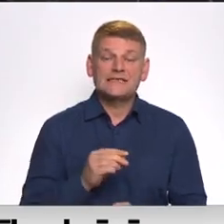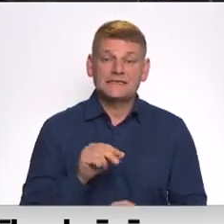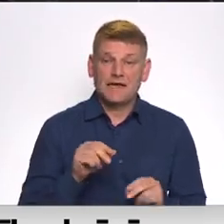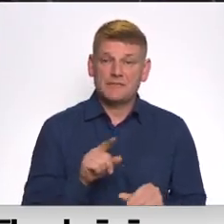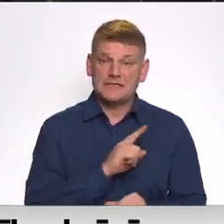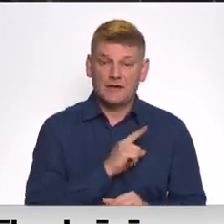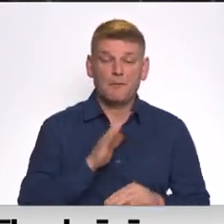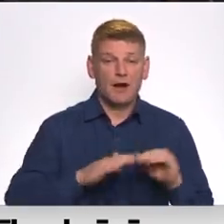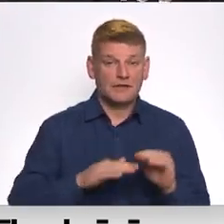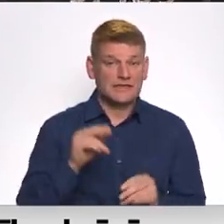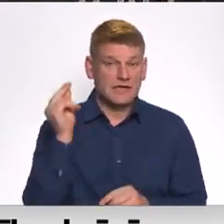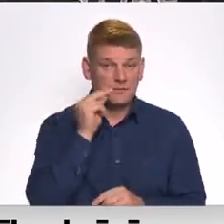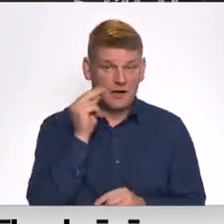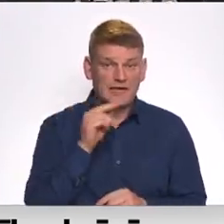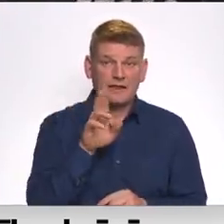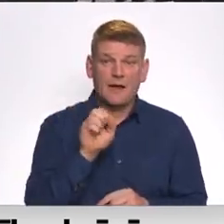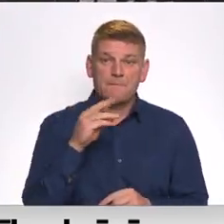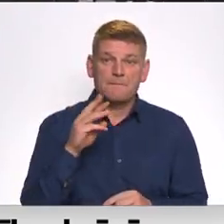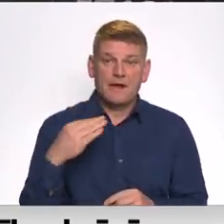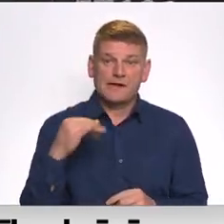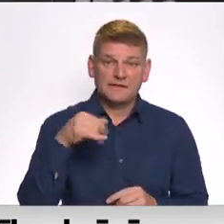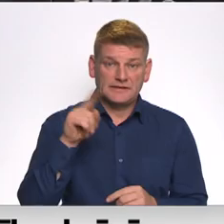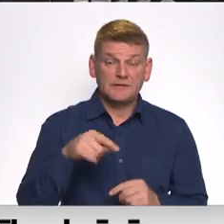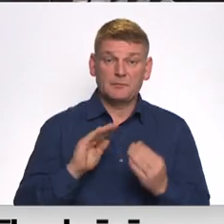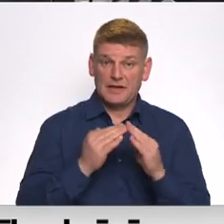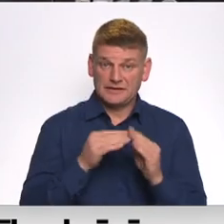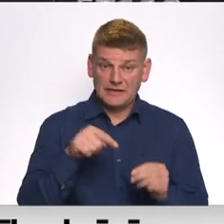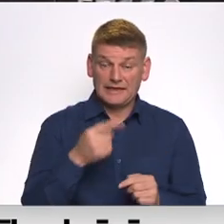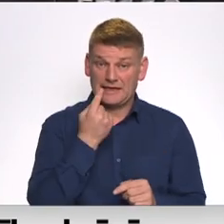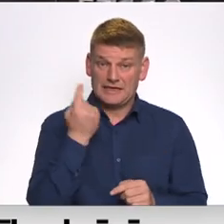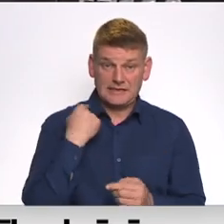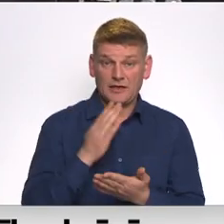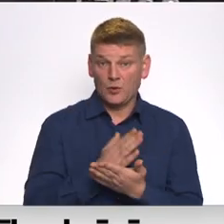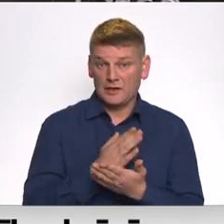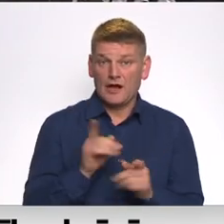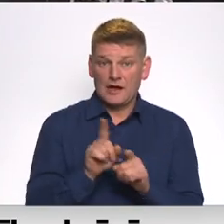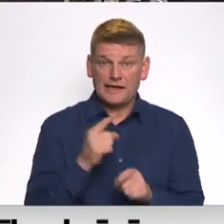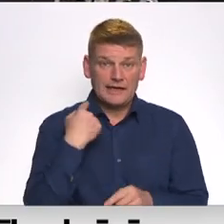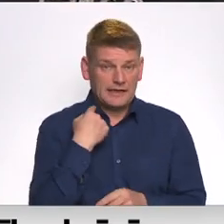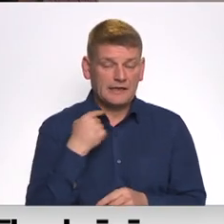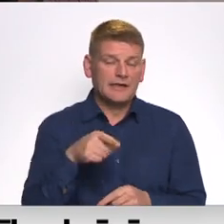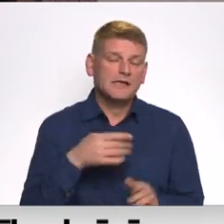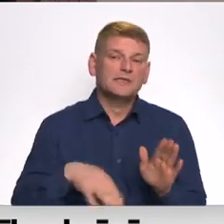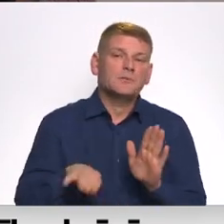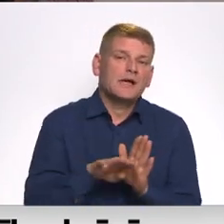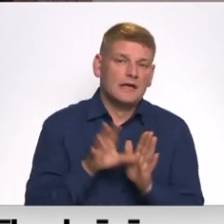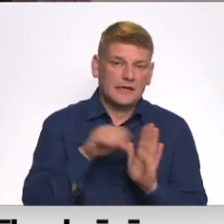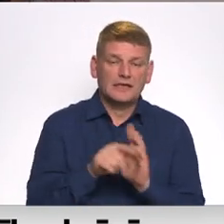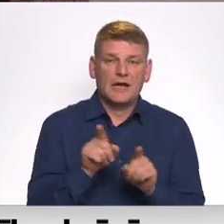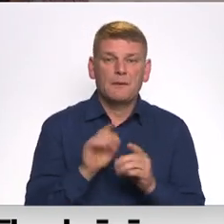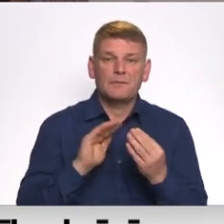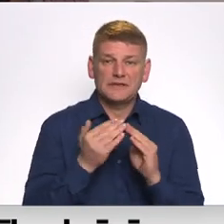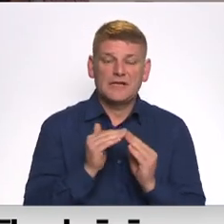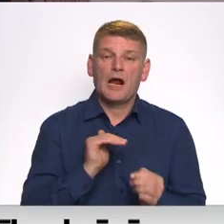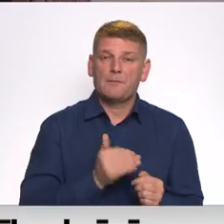Zemessargu praktiskās mācības namejas pilsētvidē pavisam nesen notika arī Rīgā. Tajās piedalījās arī pilsētas